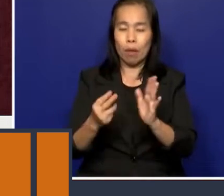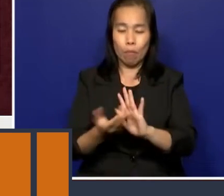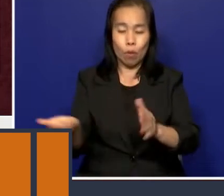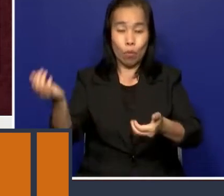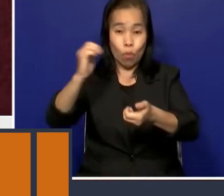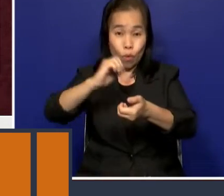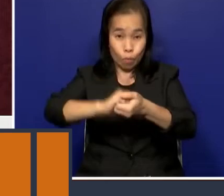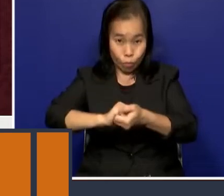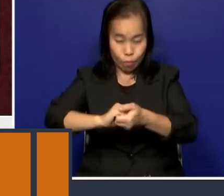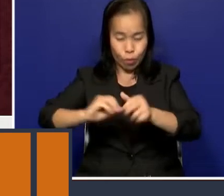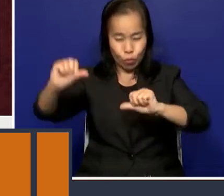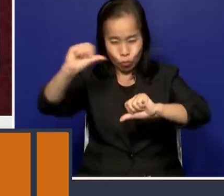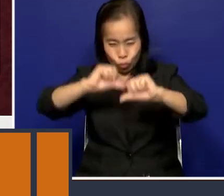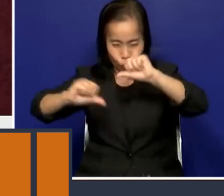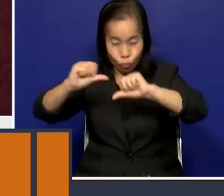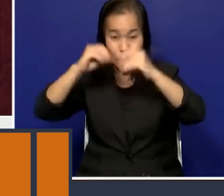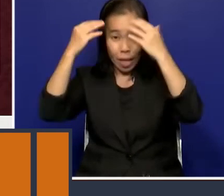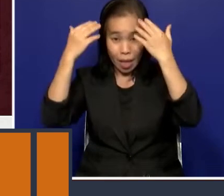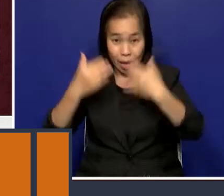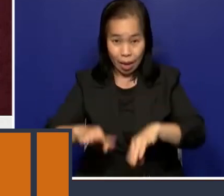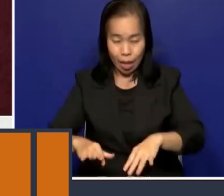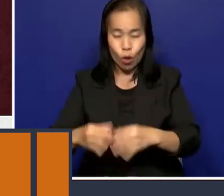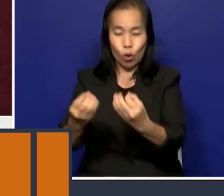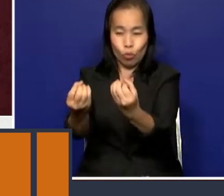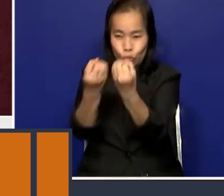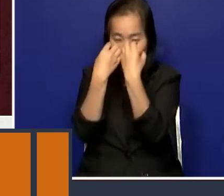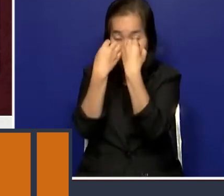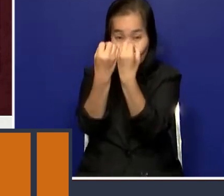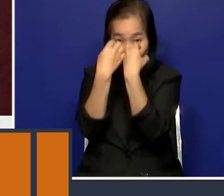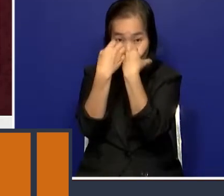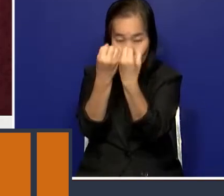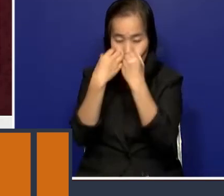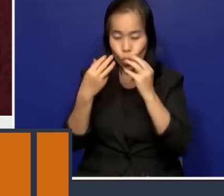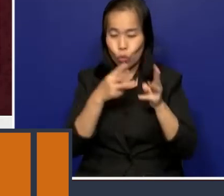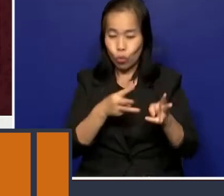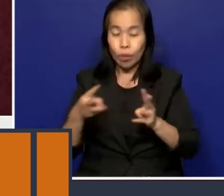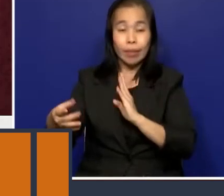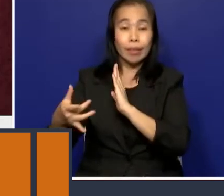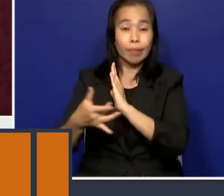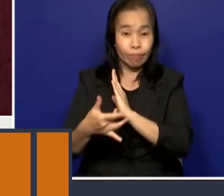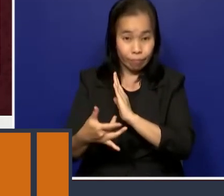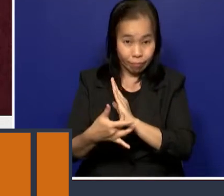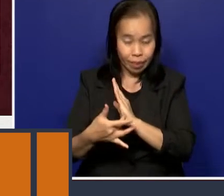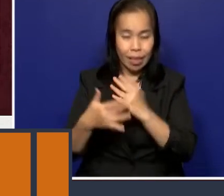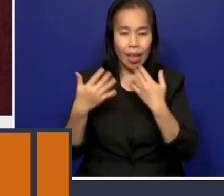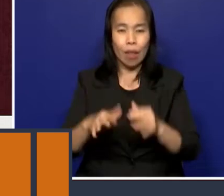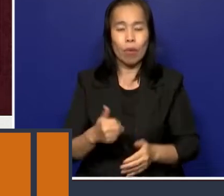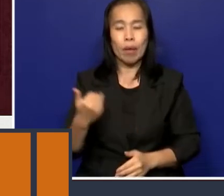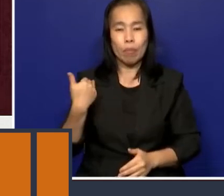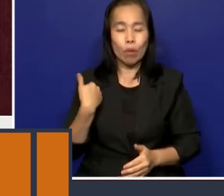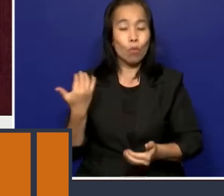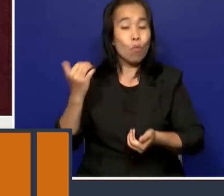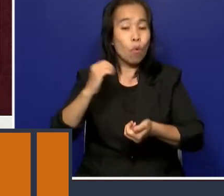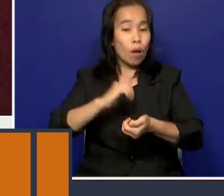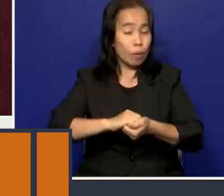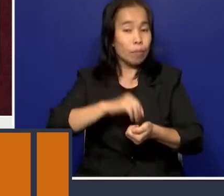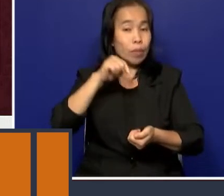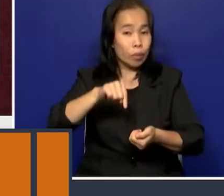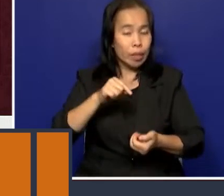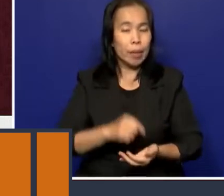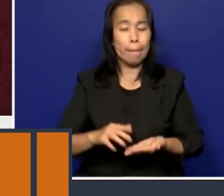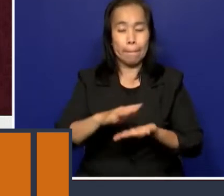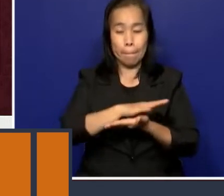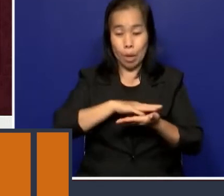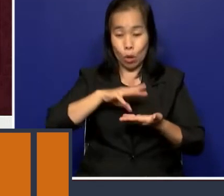ื่อถายทอดเทคโโยีเต็มรปแบบแล้มอะไรอยเพ่มเติมนะครัแต่มีประโยคนึระบว่าความรวมมดัก่าวทางมหาวย